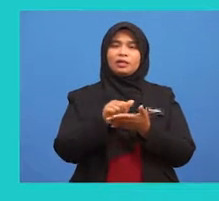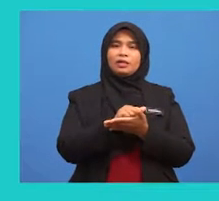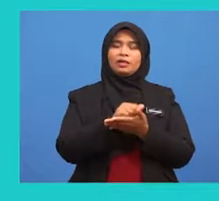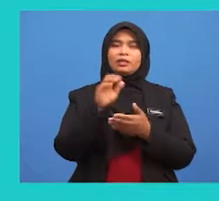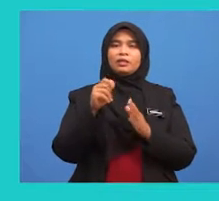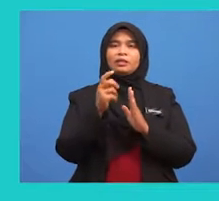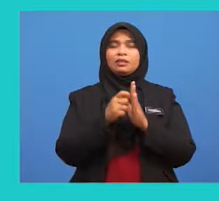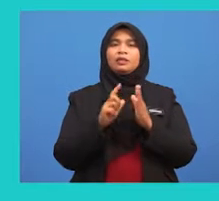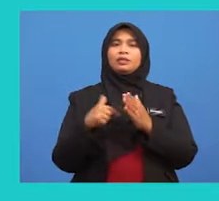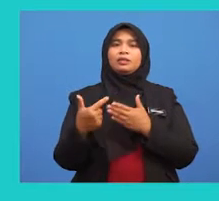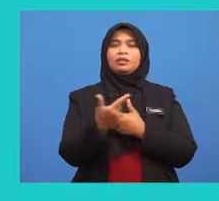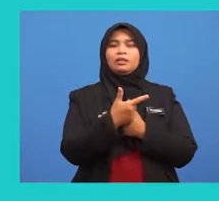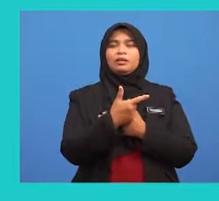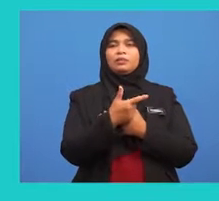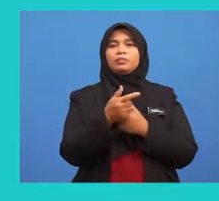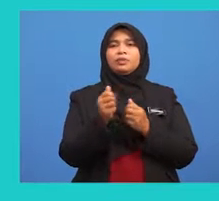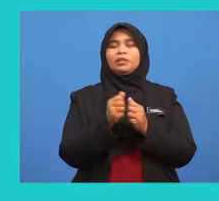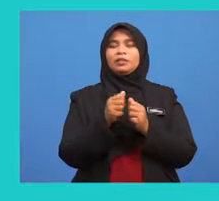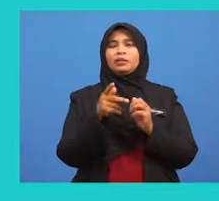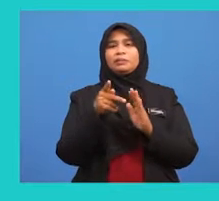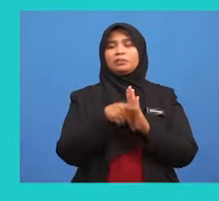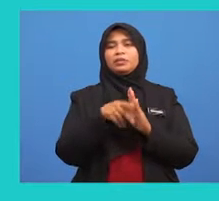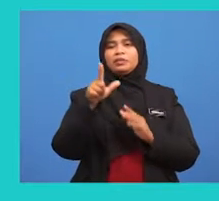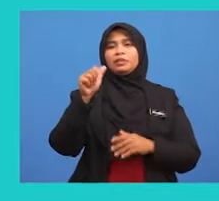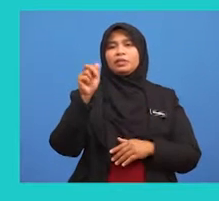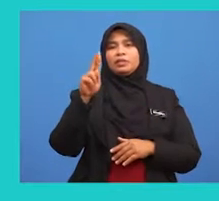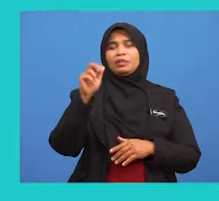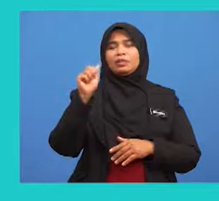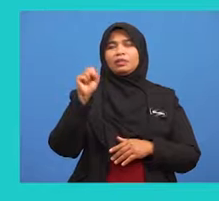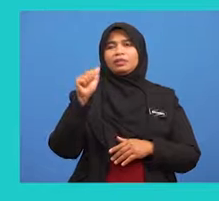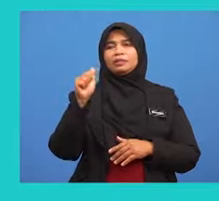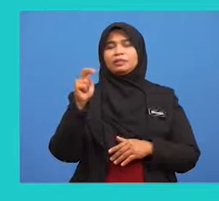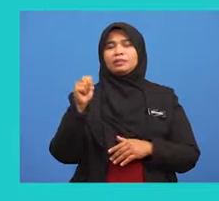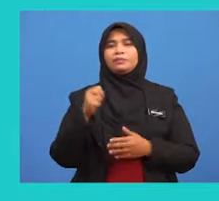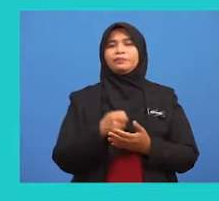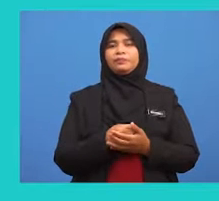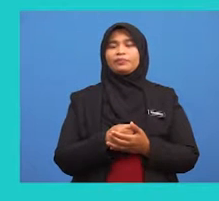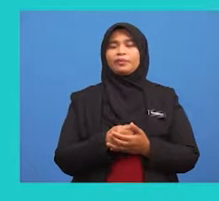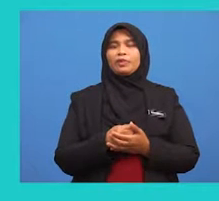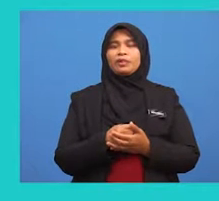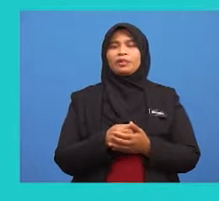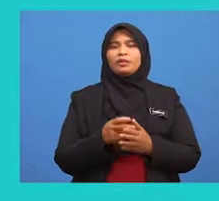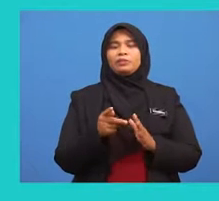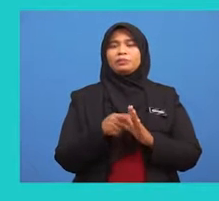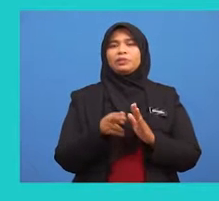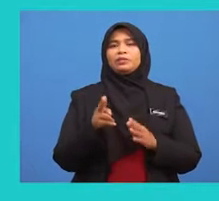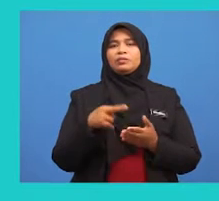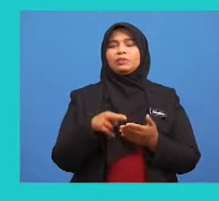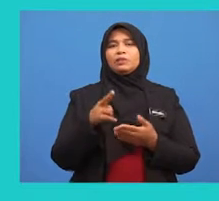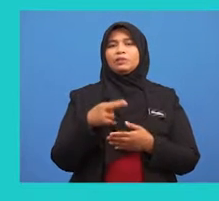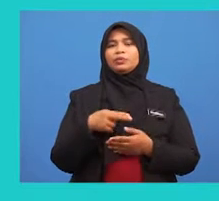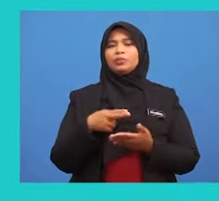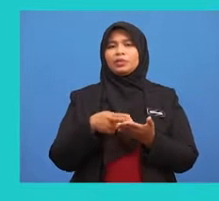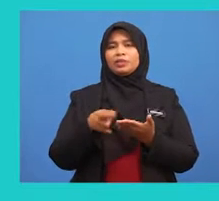yang terlibat dengan pelarasan seperti pelarasan akaun nominal, peruntukan hutang